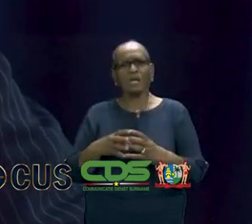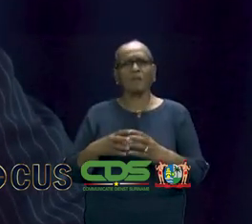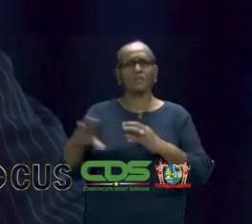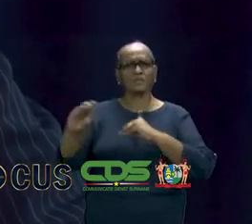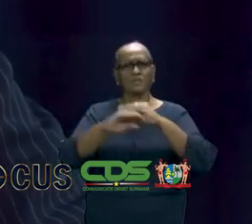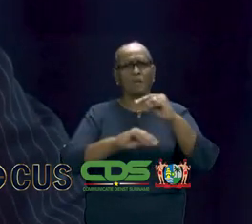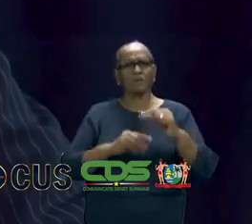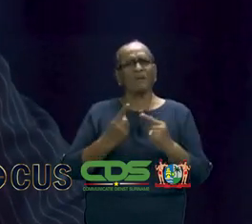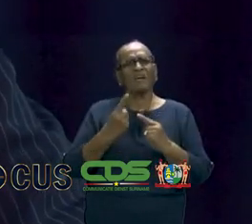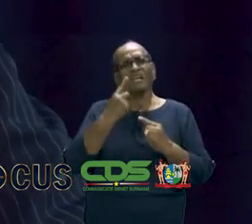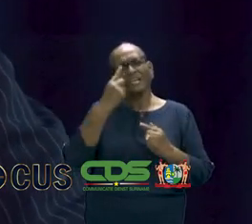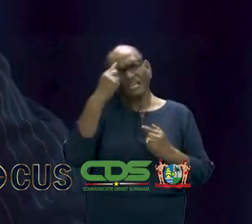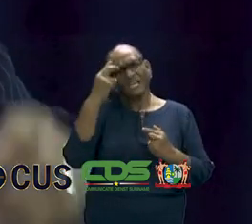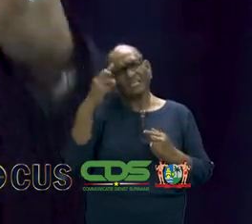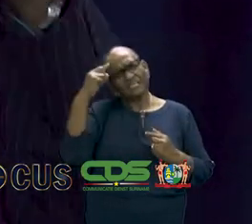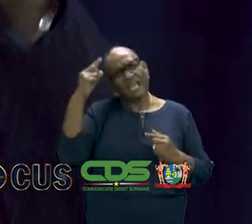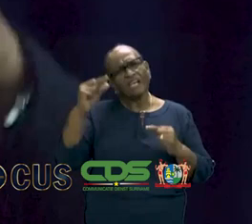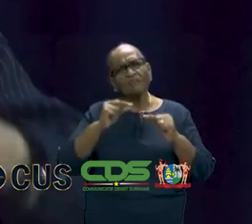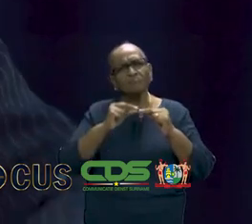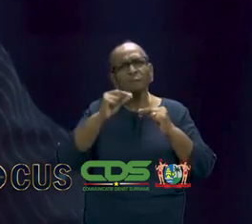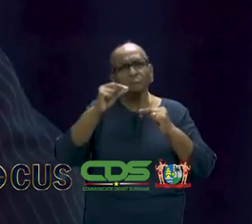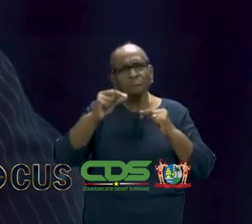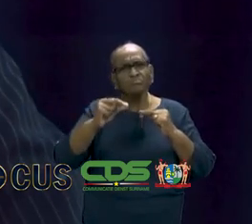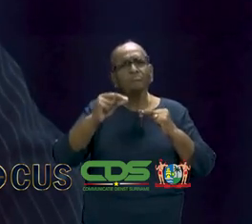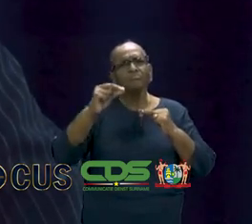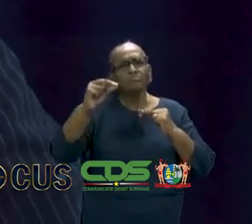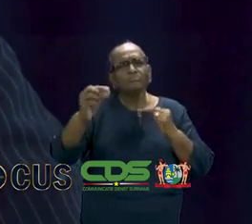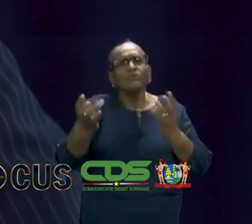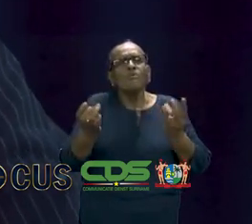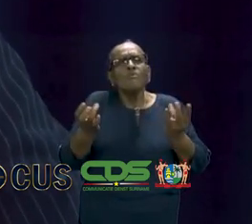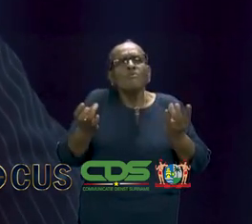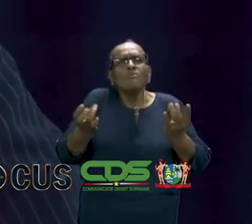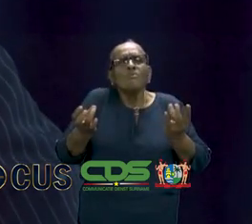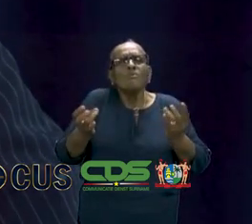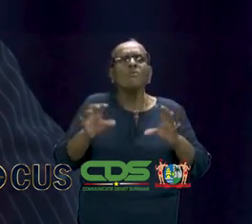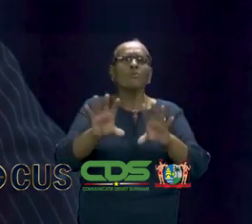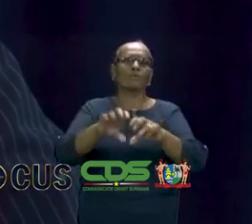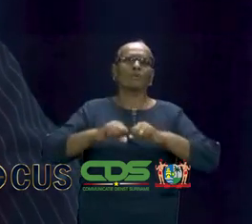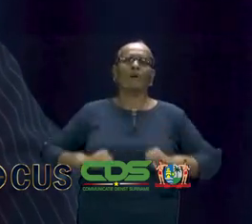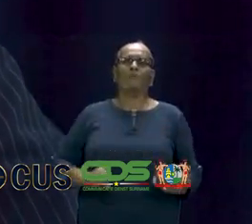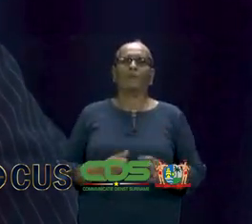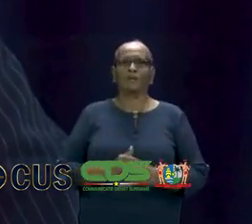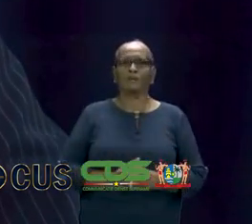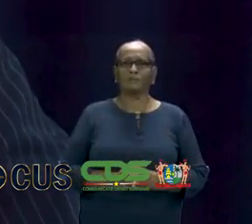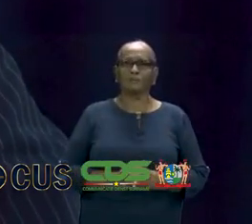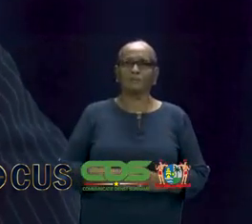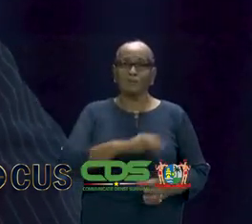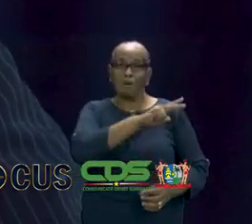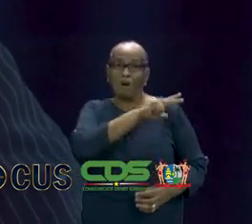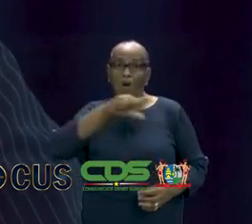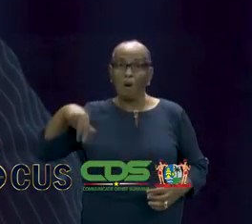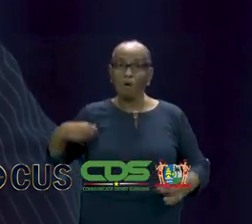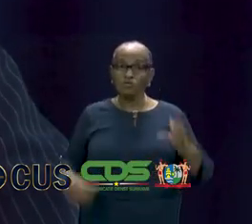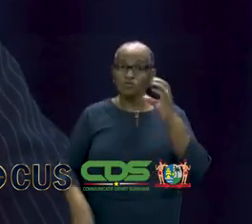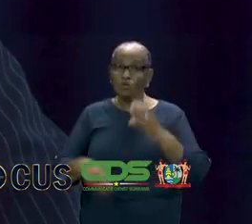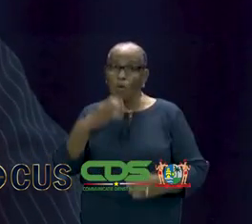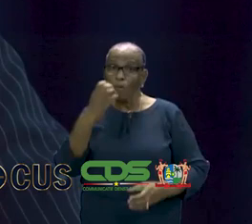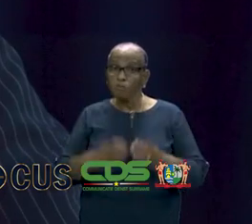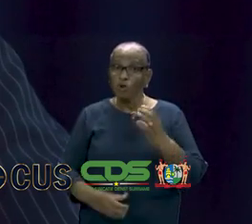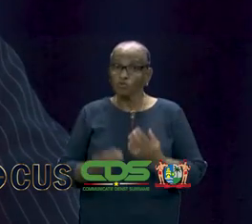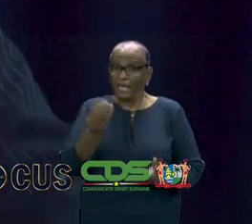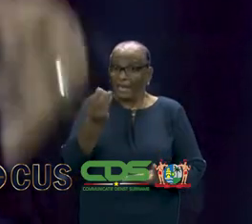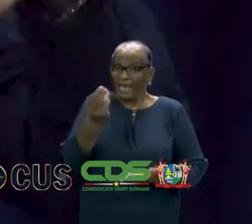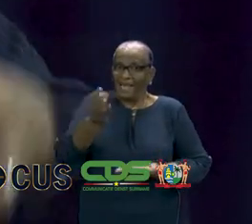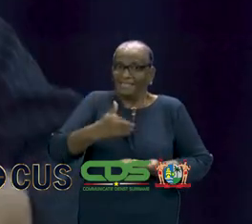gezamenlijke strategieën wenst te ontwikkelen. Zodat wij als de Guyana's met 1 gezamenlijke strategie ons bos zodanig kunnen